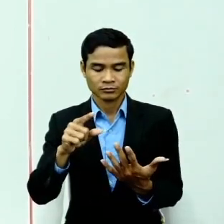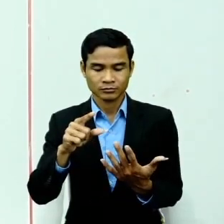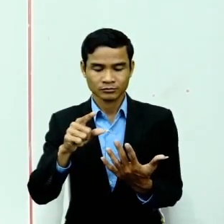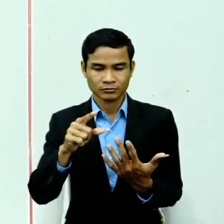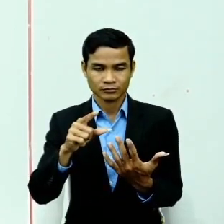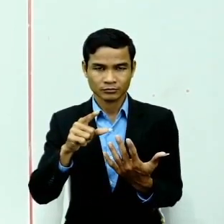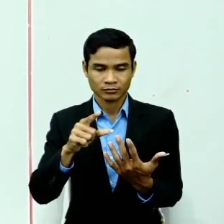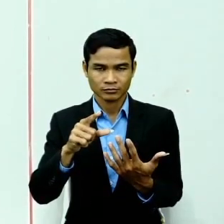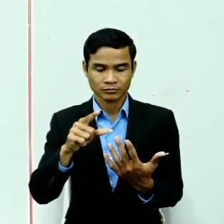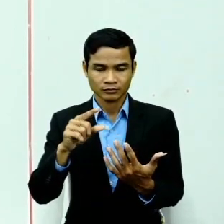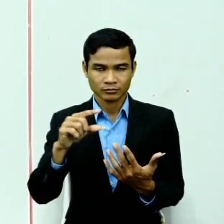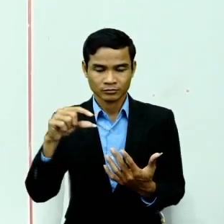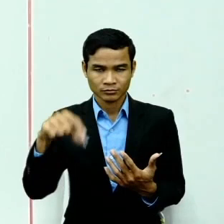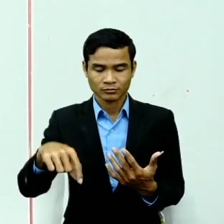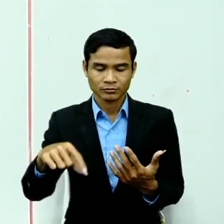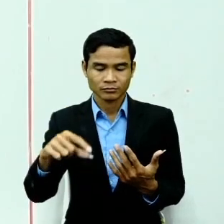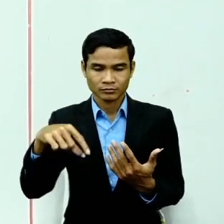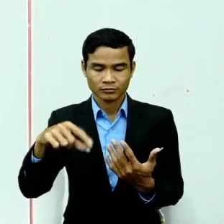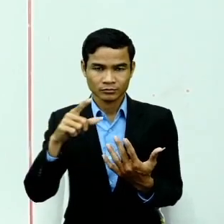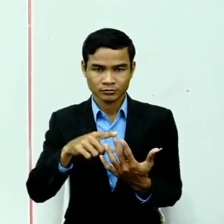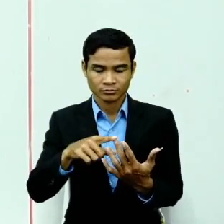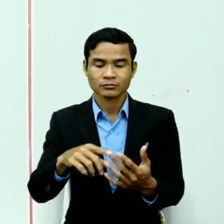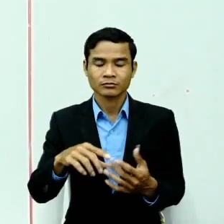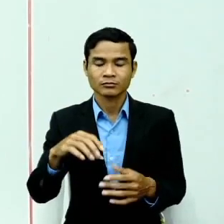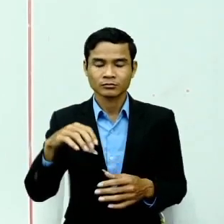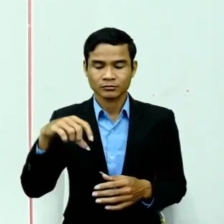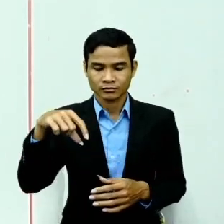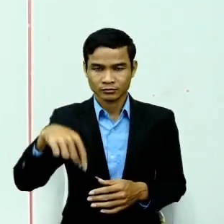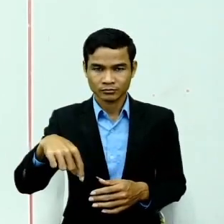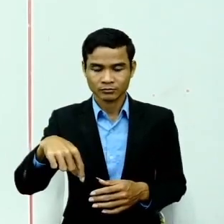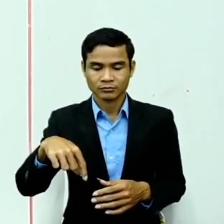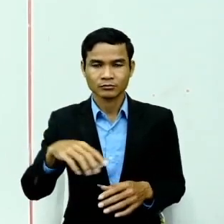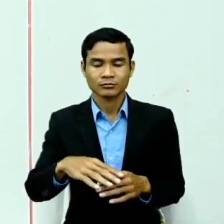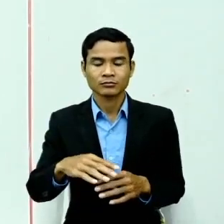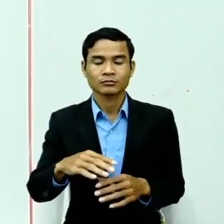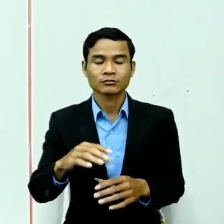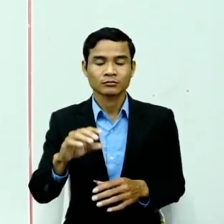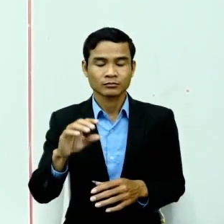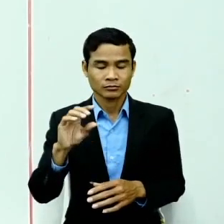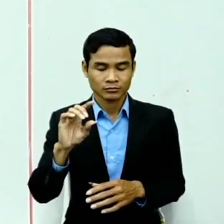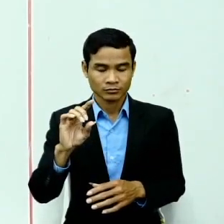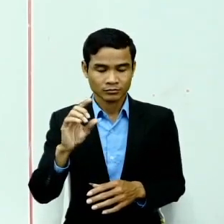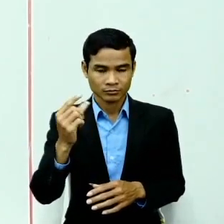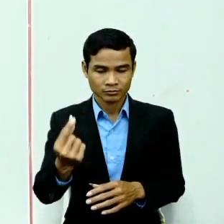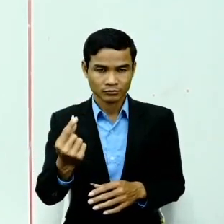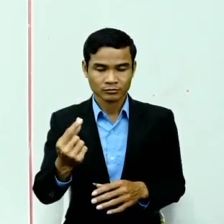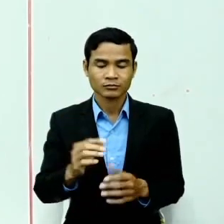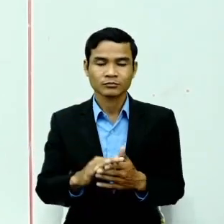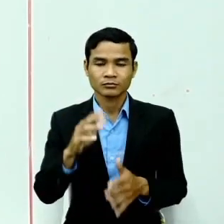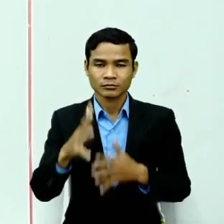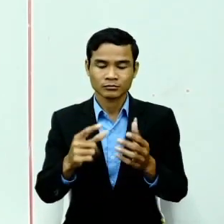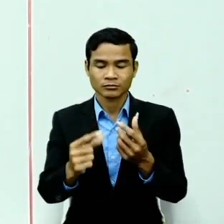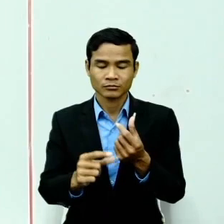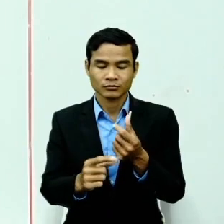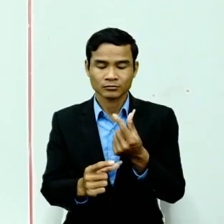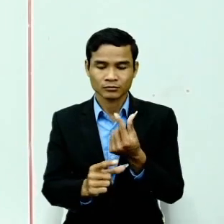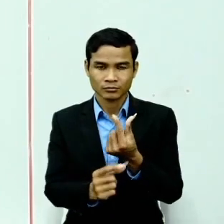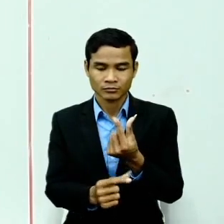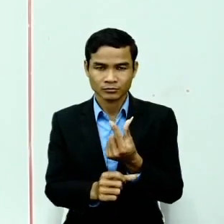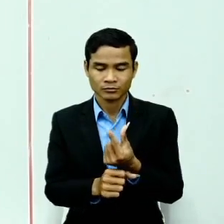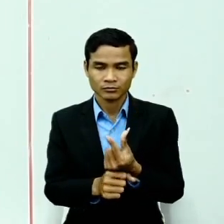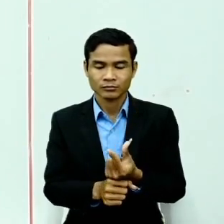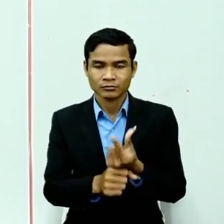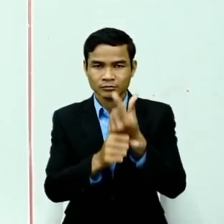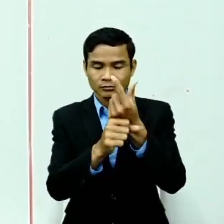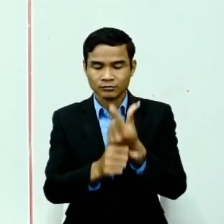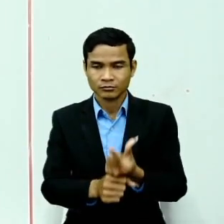mố tầm có á cá ca nừng ngố càng tầm cấm tầm